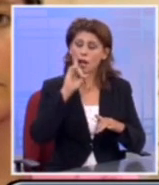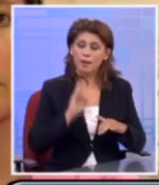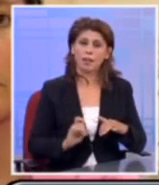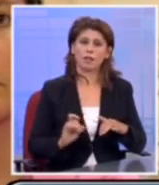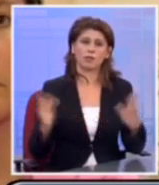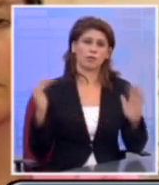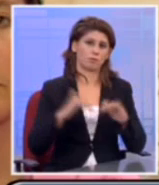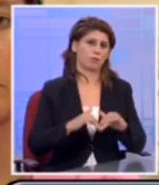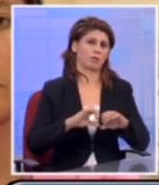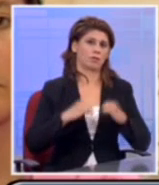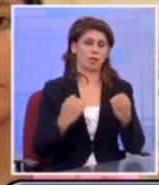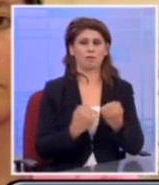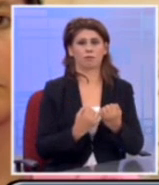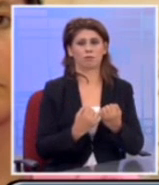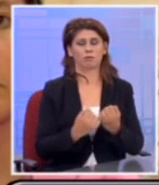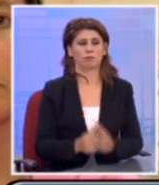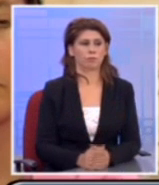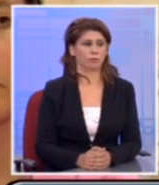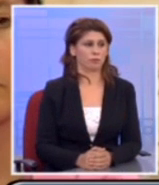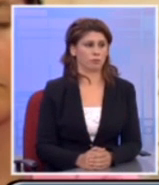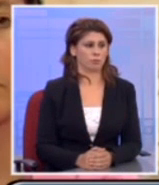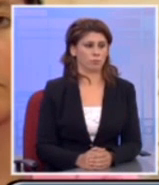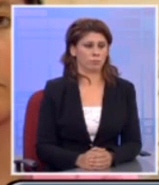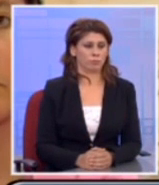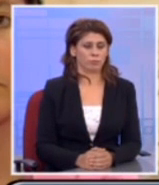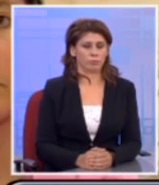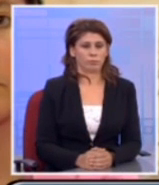να συγκαλέσουν. Επειδή